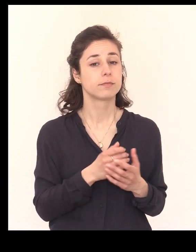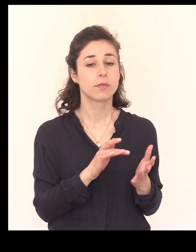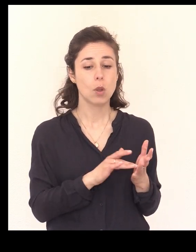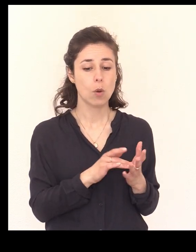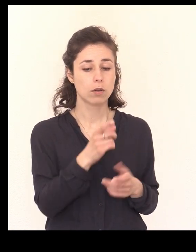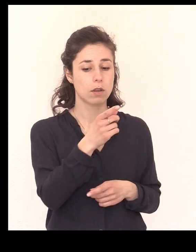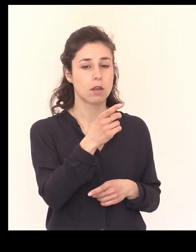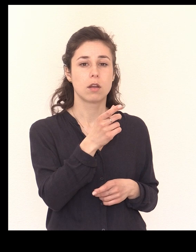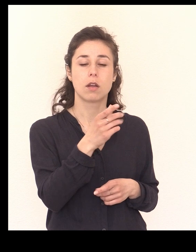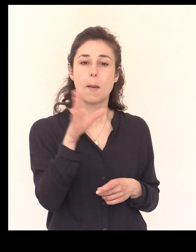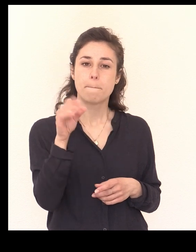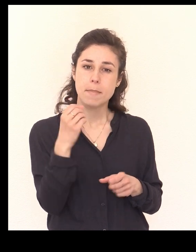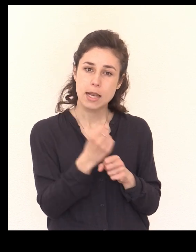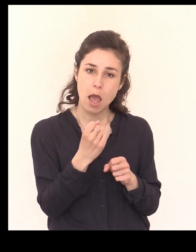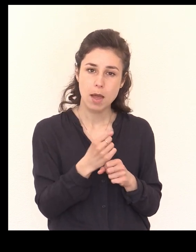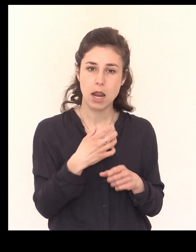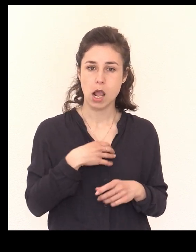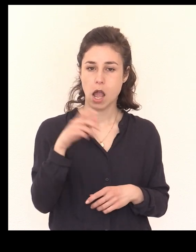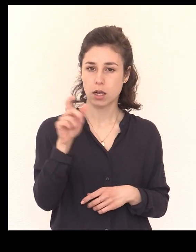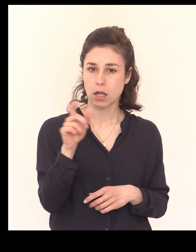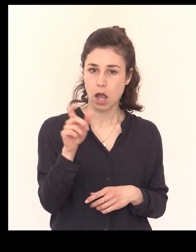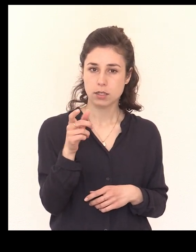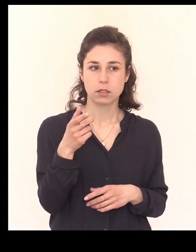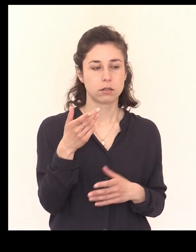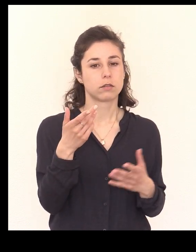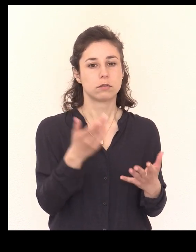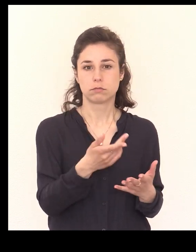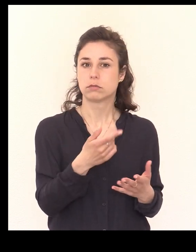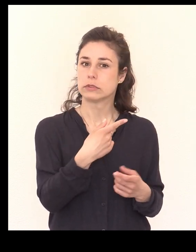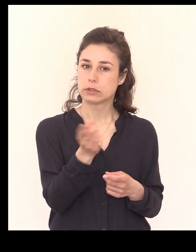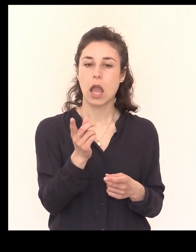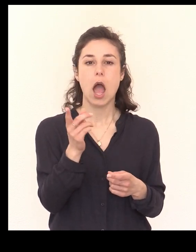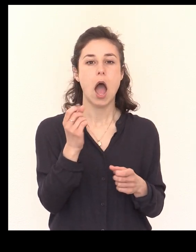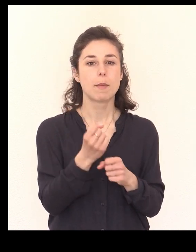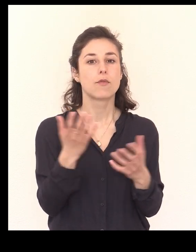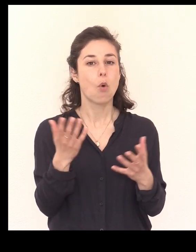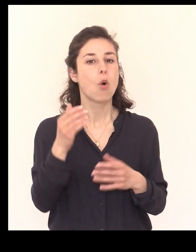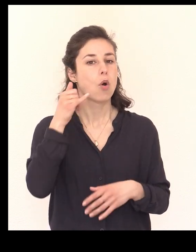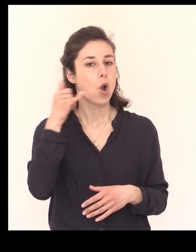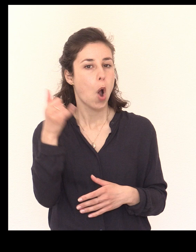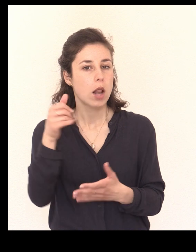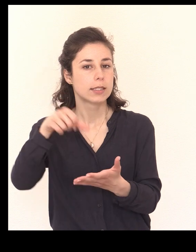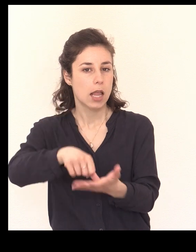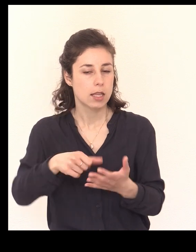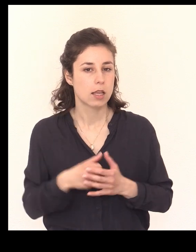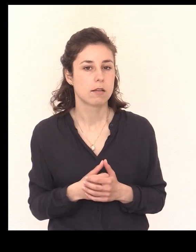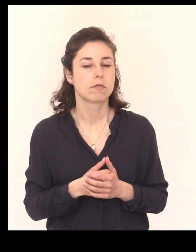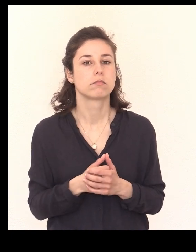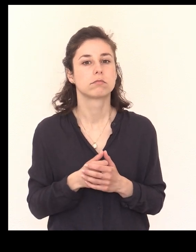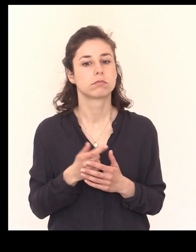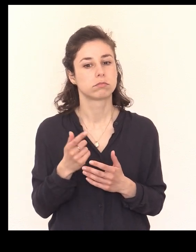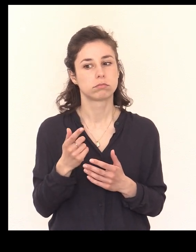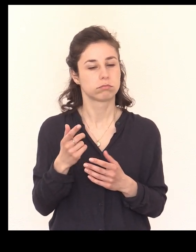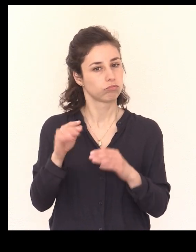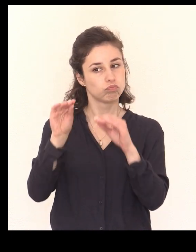davon ausgehen, dass Mitarbeiter einer Krankenkasse, die im Callcenter arbeiten, ja nicht